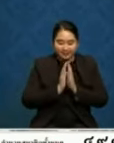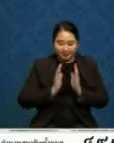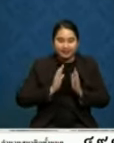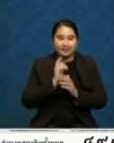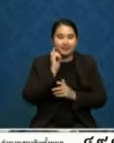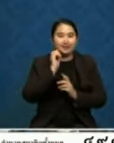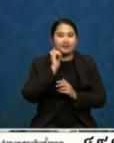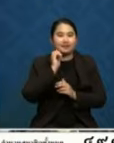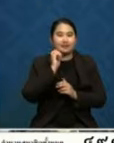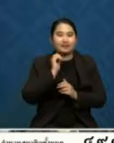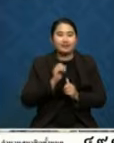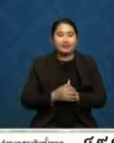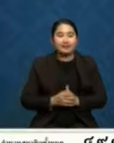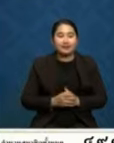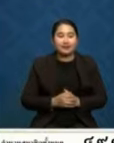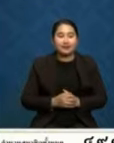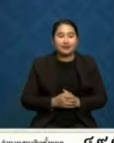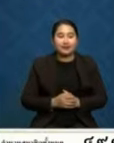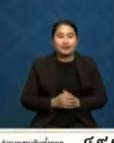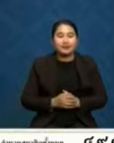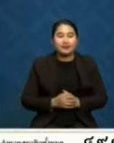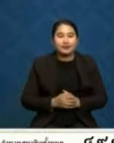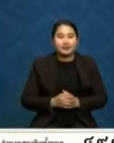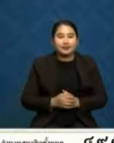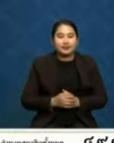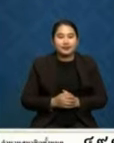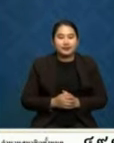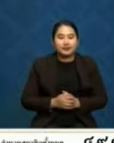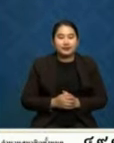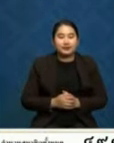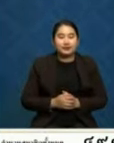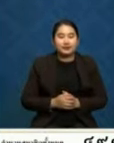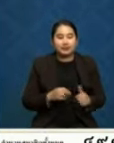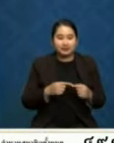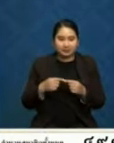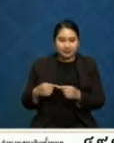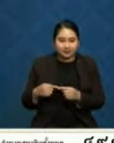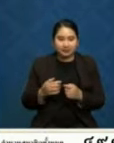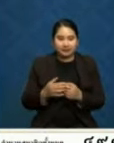านประธาน ครับต่อไปขอเชิญคุณณัฐพงษ์โตวิ